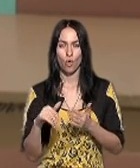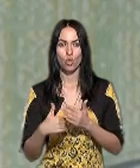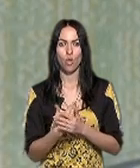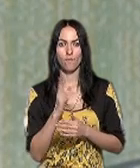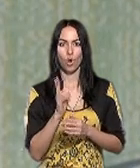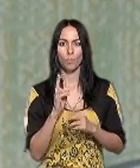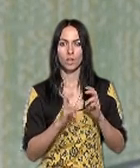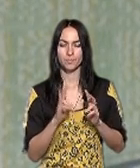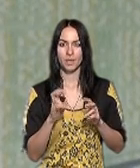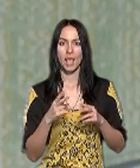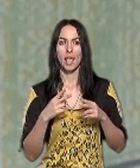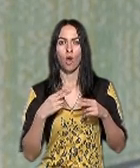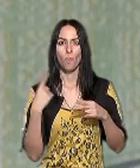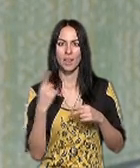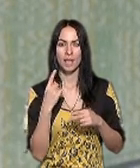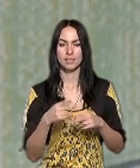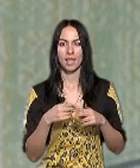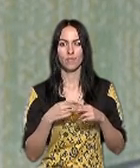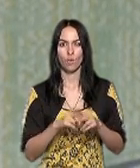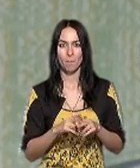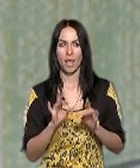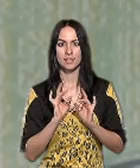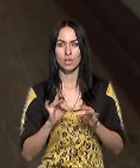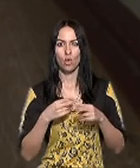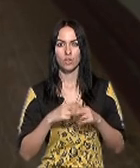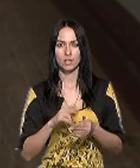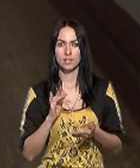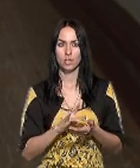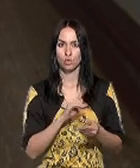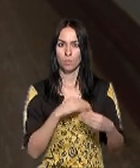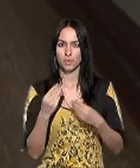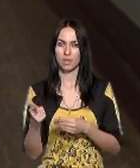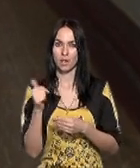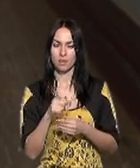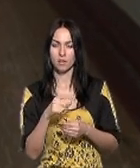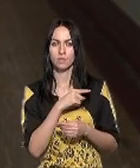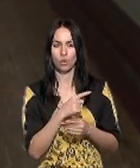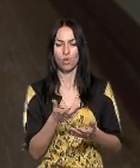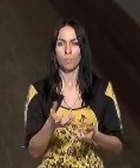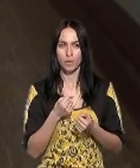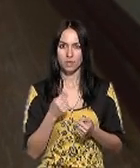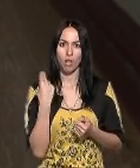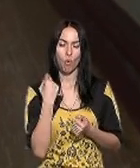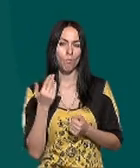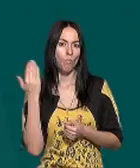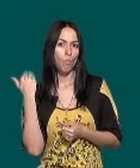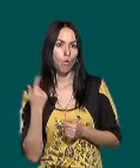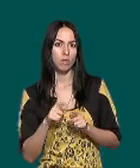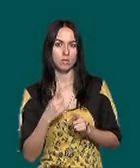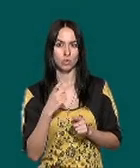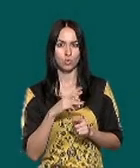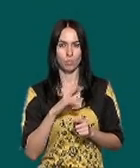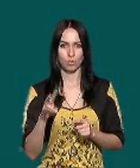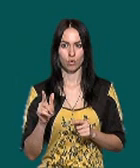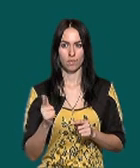обласний інформаційно-технічний центр. Щоб подати газ до котелень, воно визнало борг. Це майже 100 мільйонів гривень. Уйдет